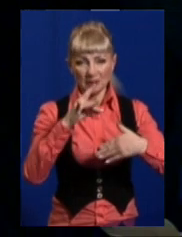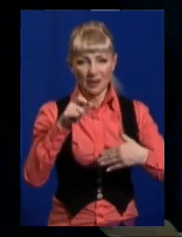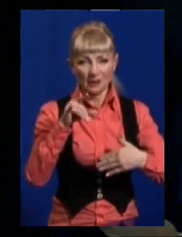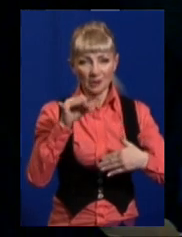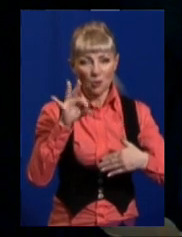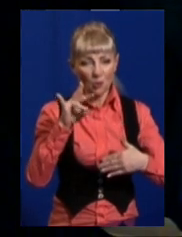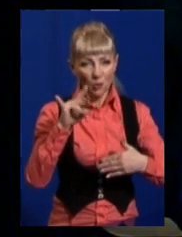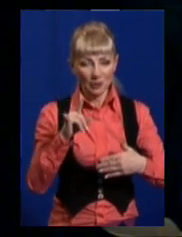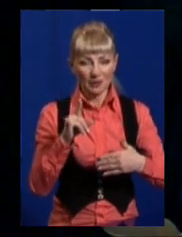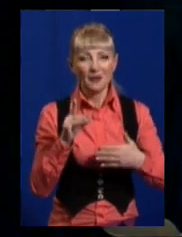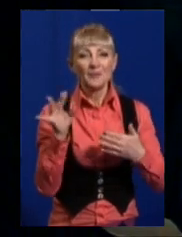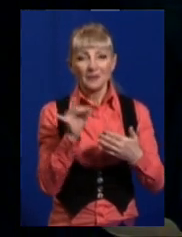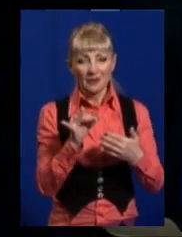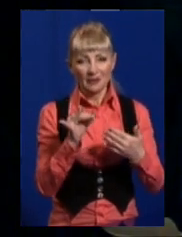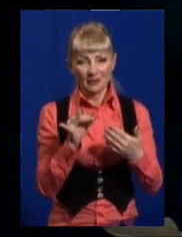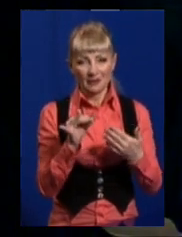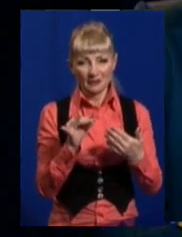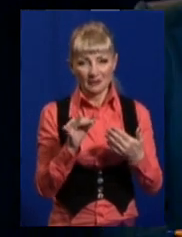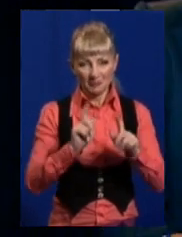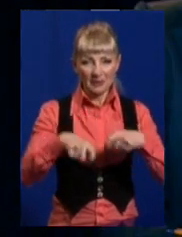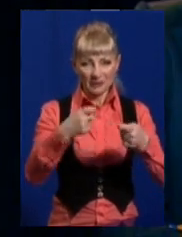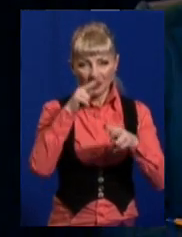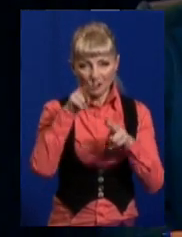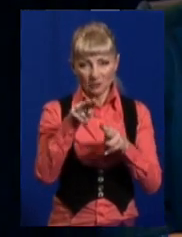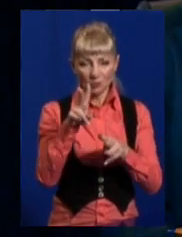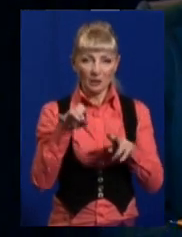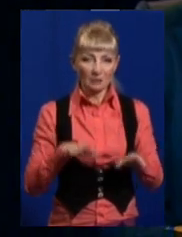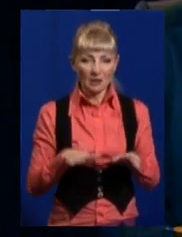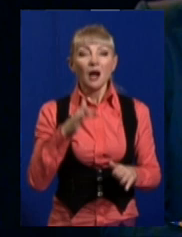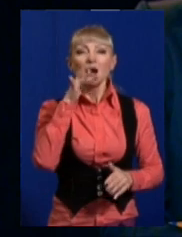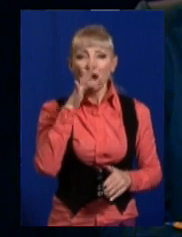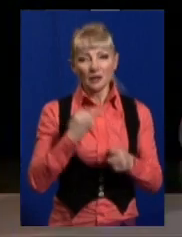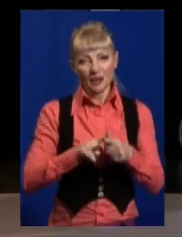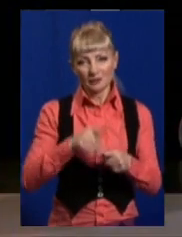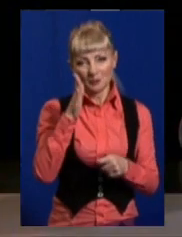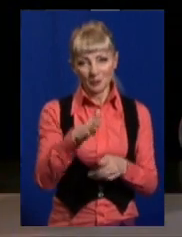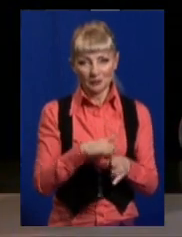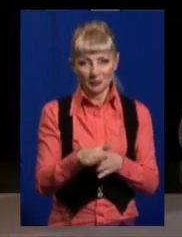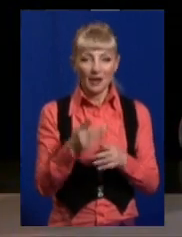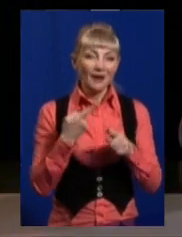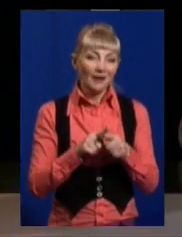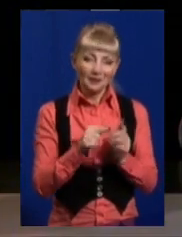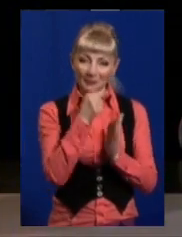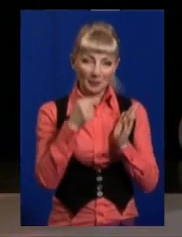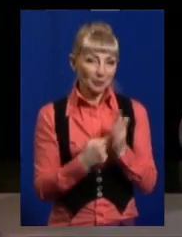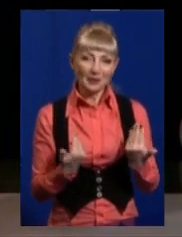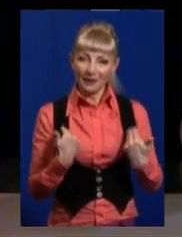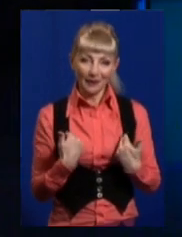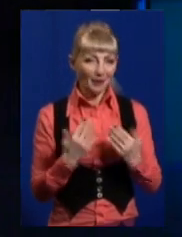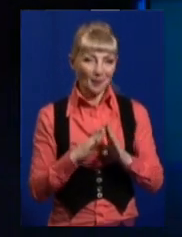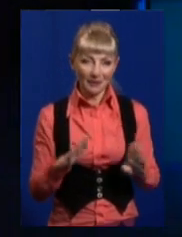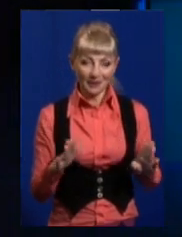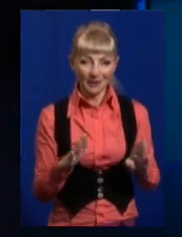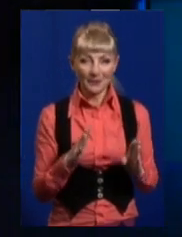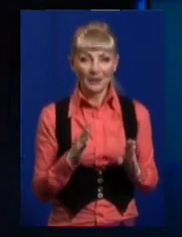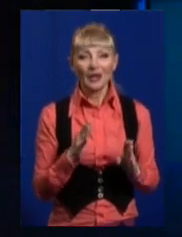певним чином віддати контроль на місця. Коли це буде зроблено? Ну, це питання, власне, не до мене, тому зміни до